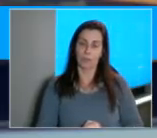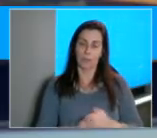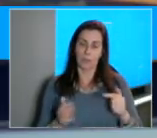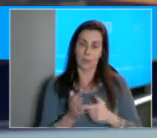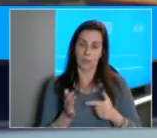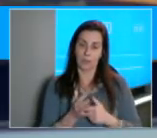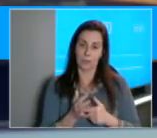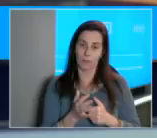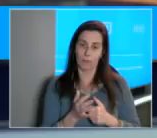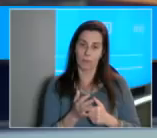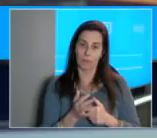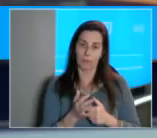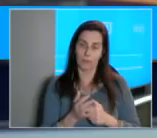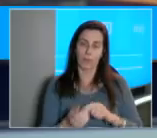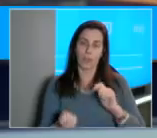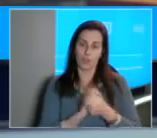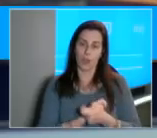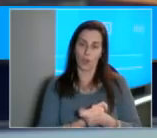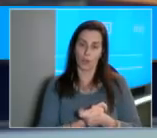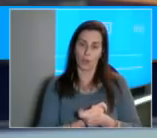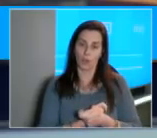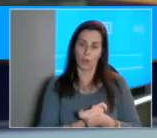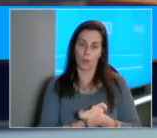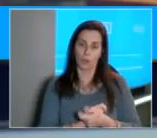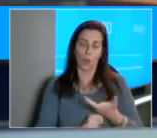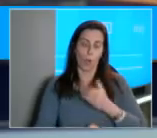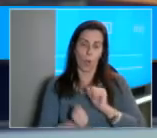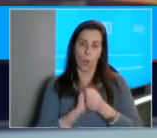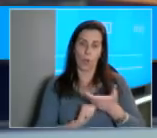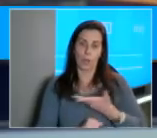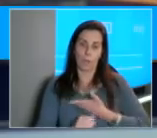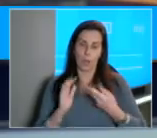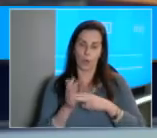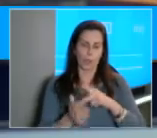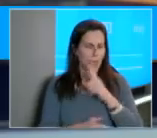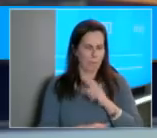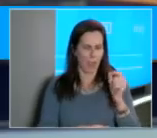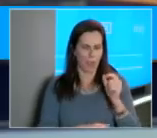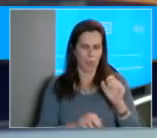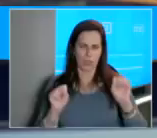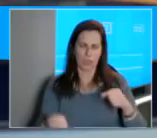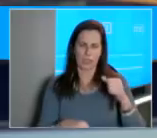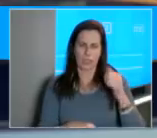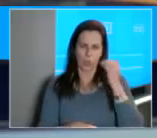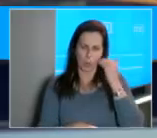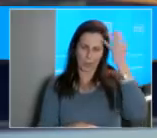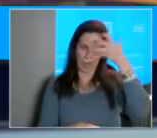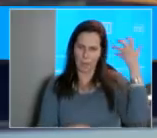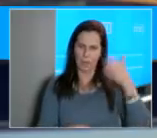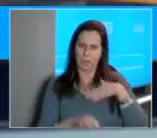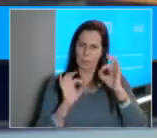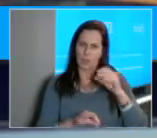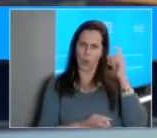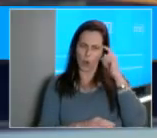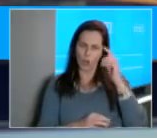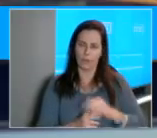כדי... לשנות או לא לקבל את תוכנית המאה של הנשיא טראמפ. אני בהחלט